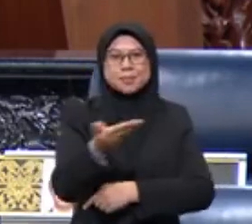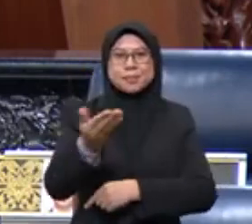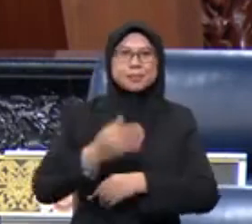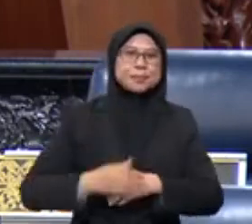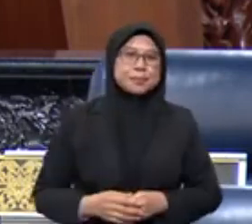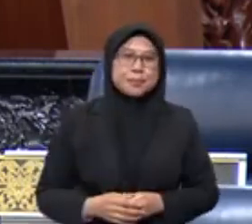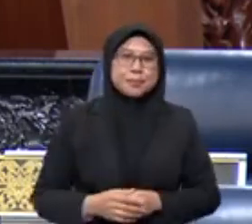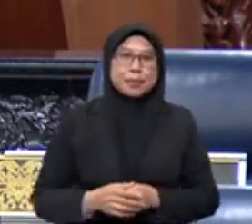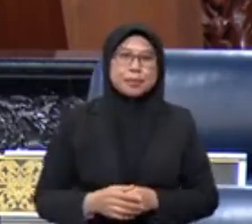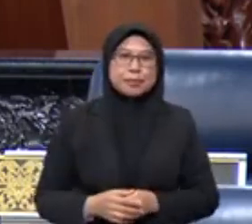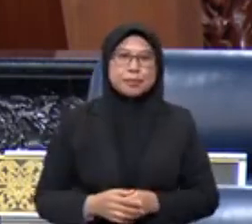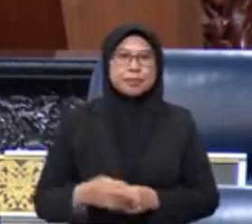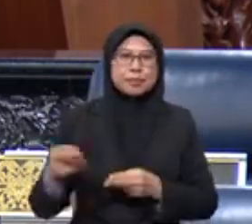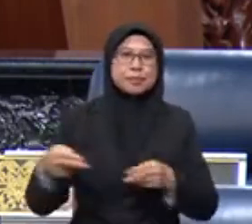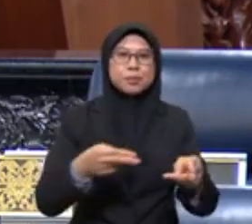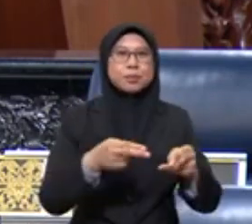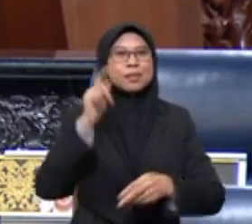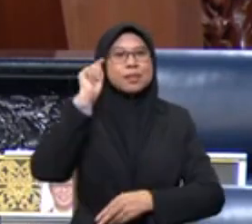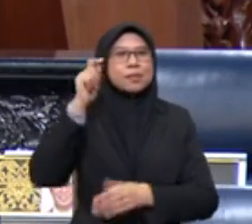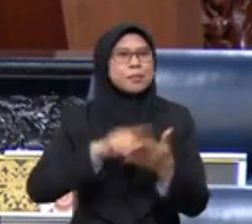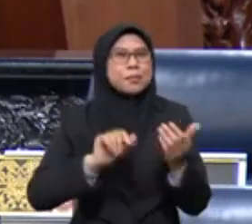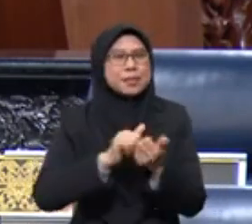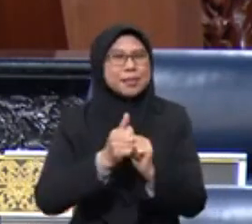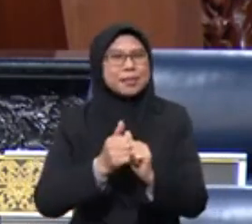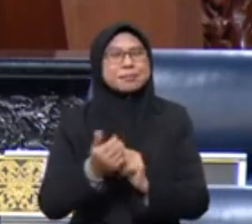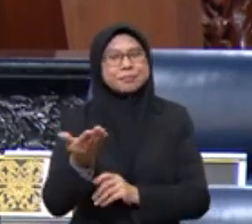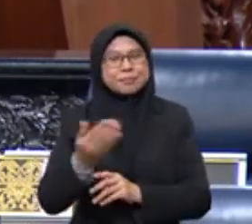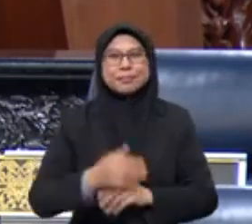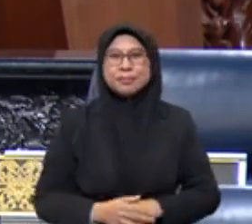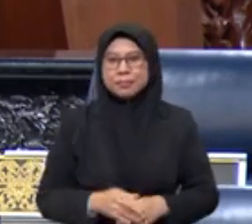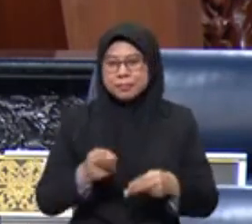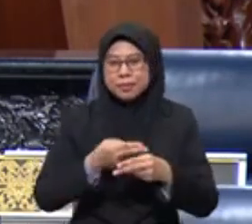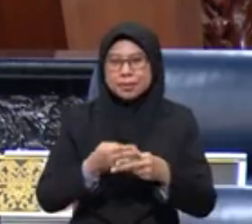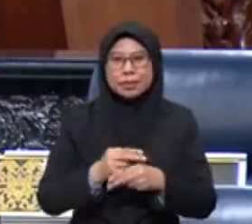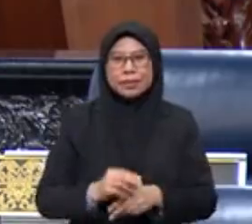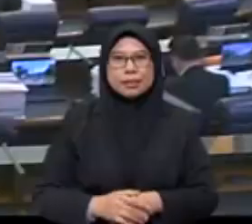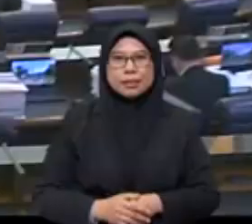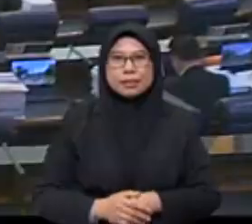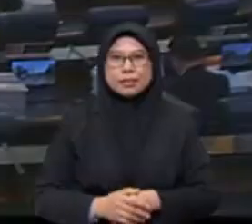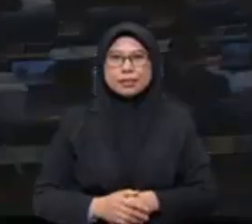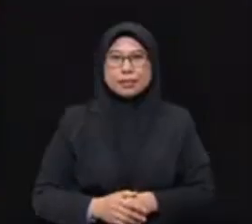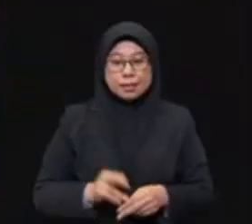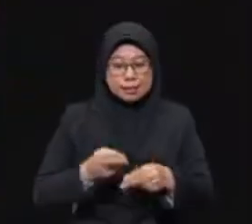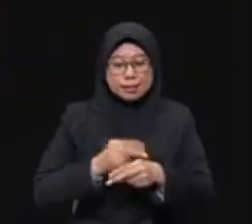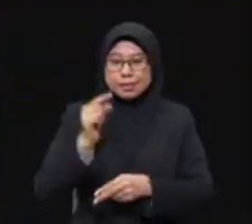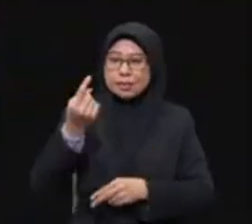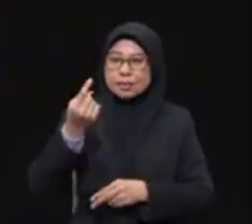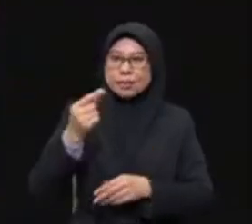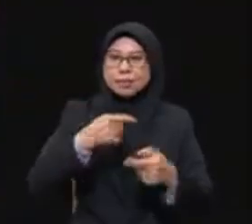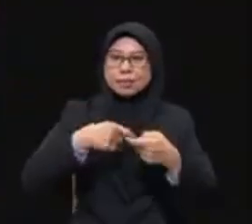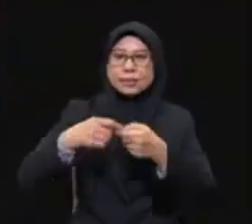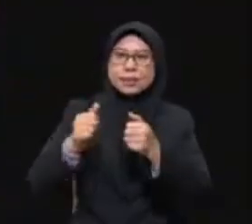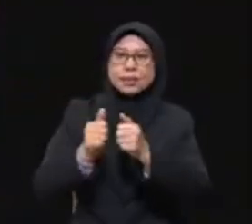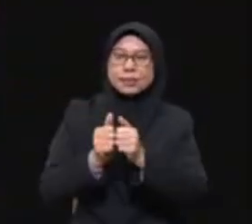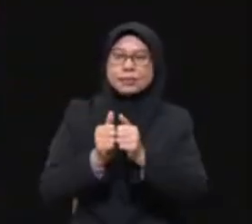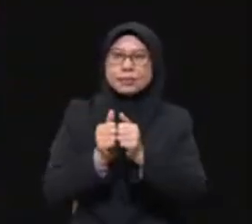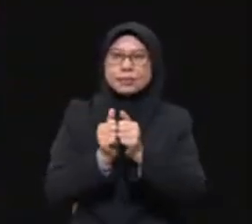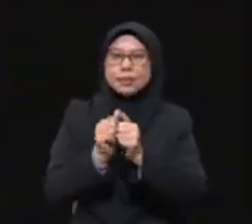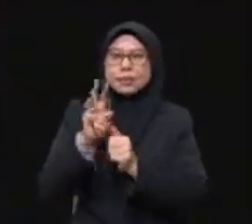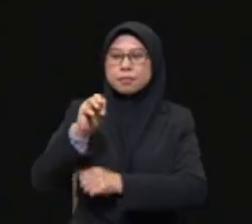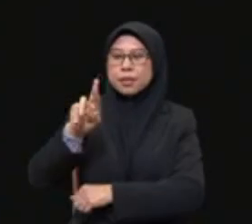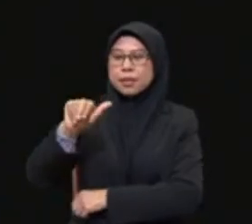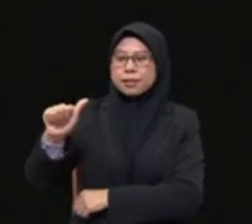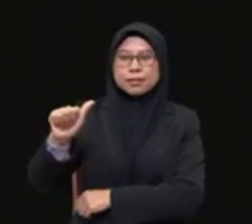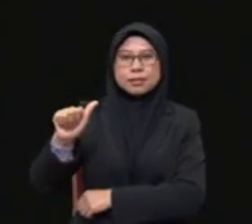pelancong. Hulu Terengganu, apa masalah itu? Ringkas ya, tapi. Terima kasih, Speaker. Ringkas saja. berkaitan dengan apa Mara